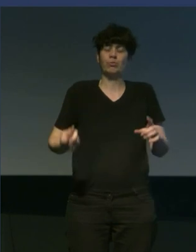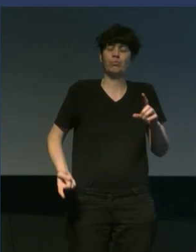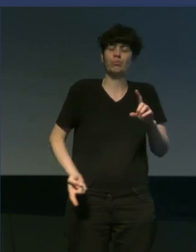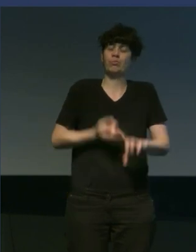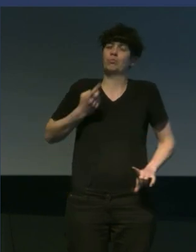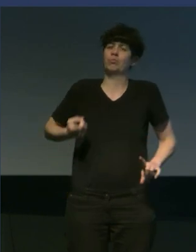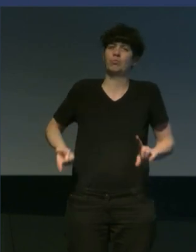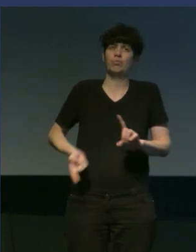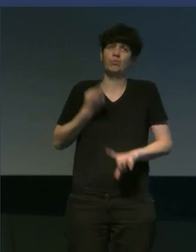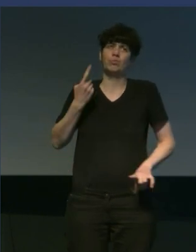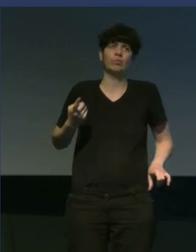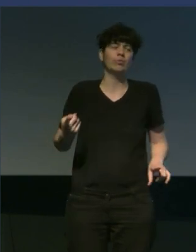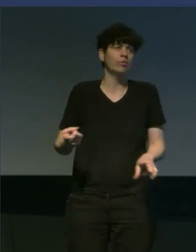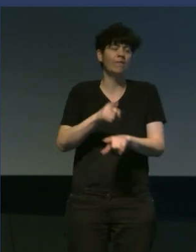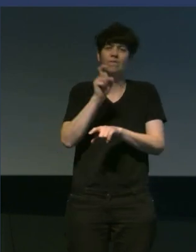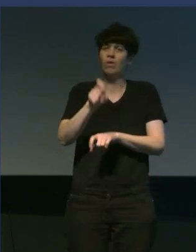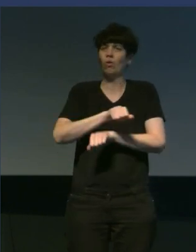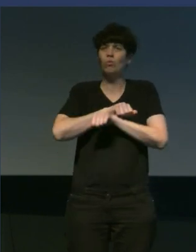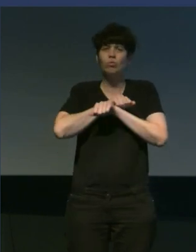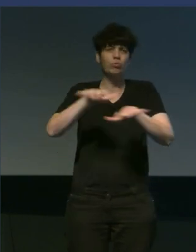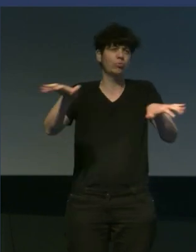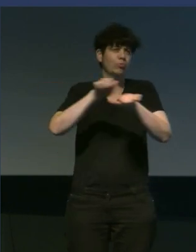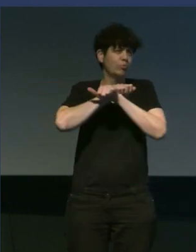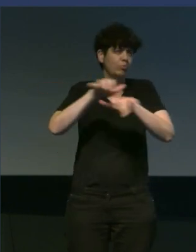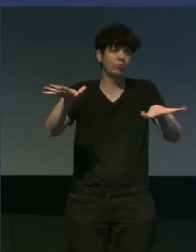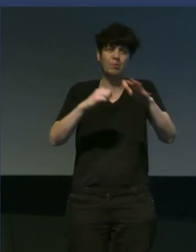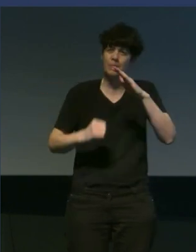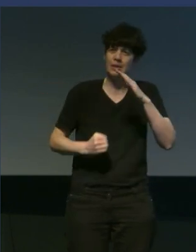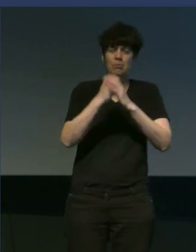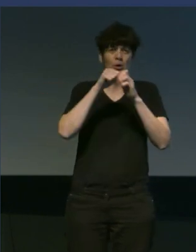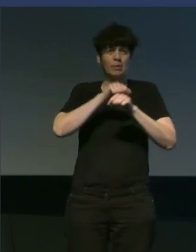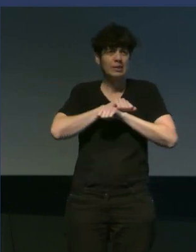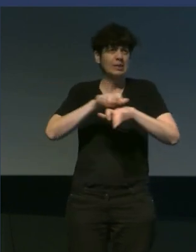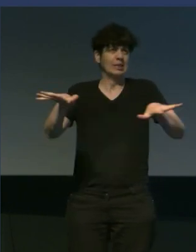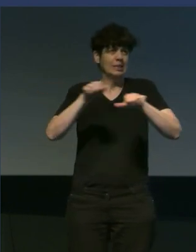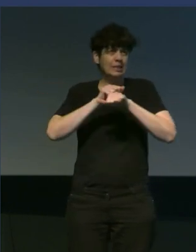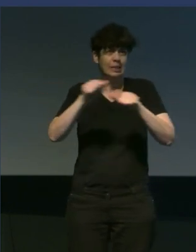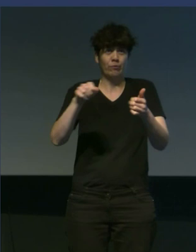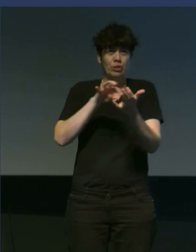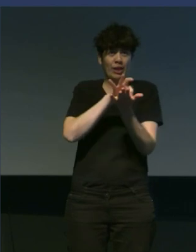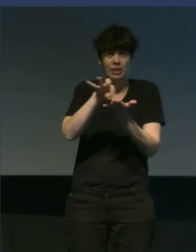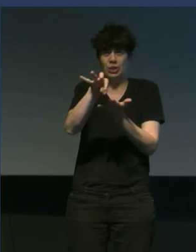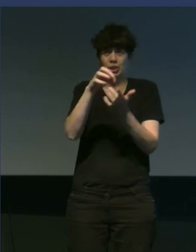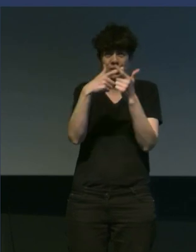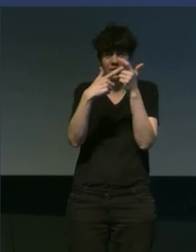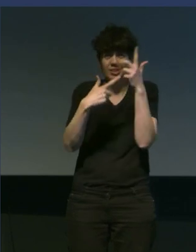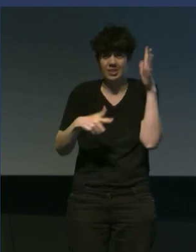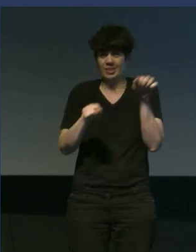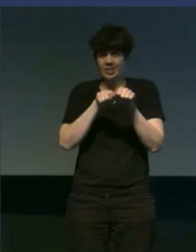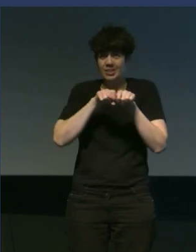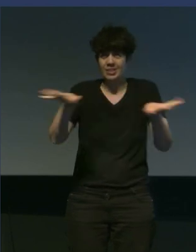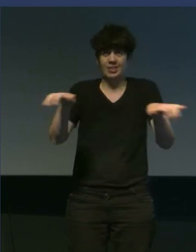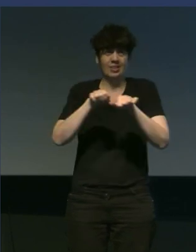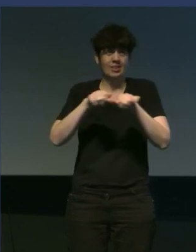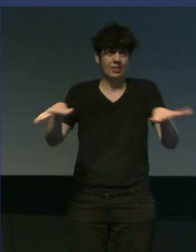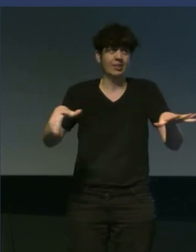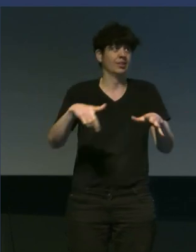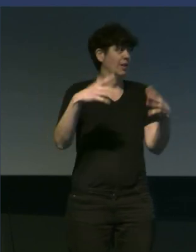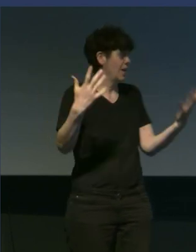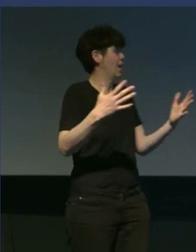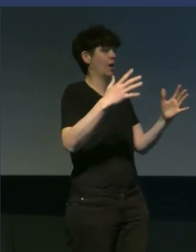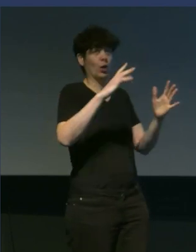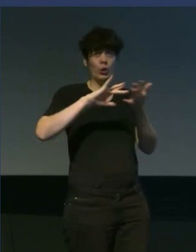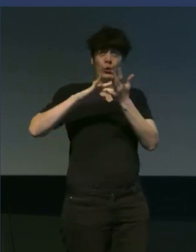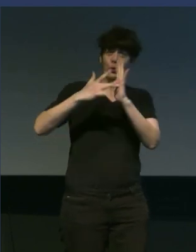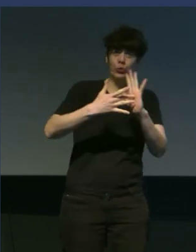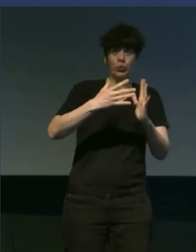importante, qui est important de diffuser au plus grand nombre et de différentes façons aussi. Donc c'est dans tout savoir ou presque,